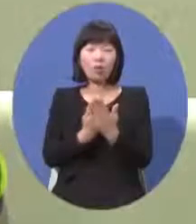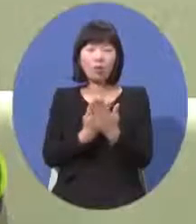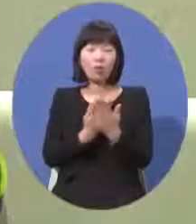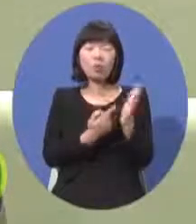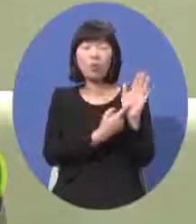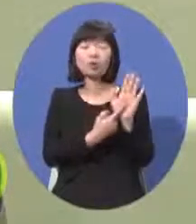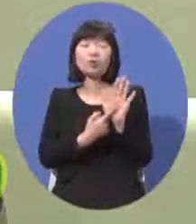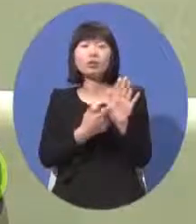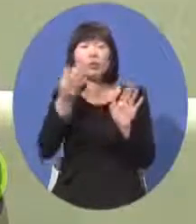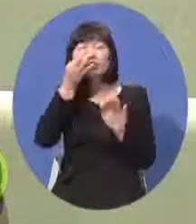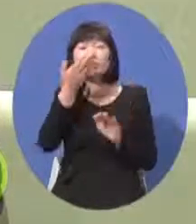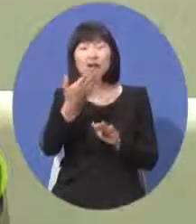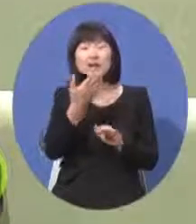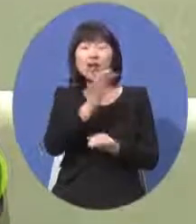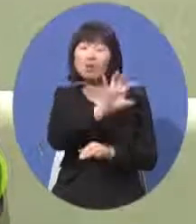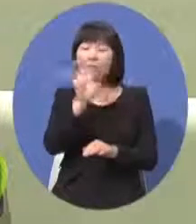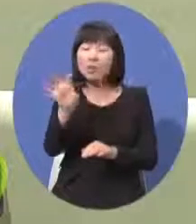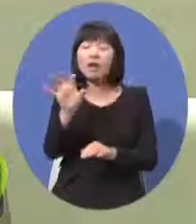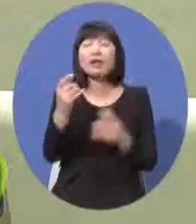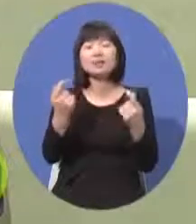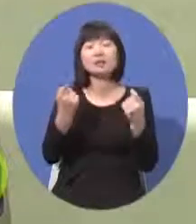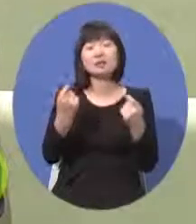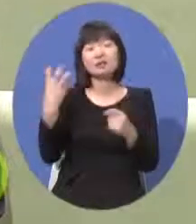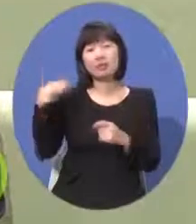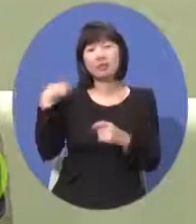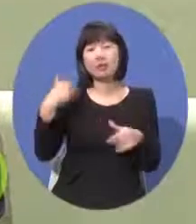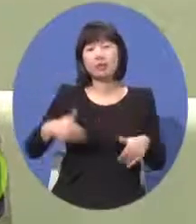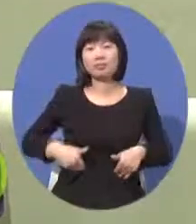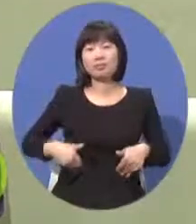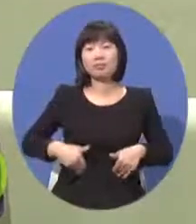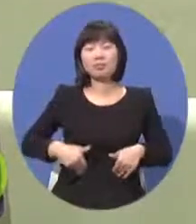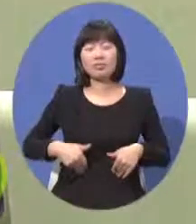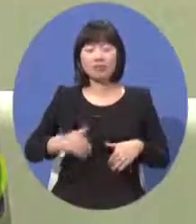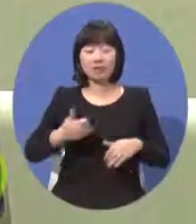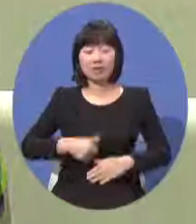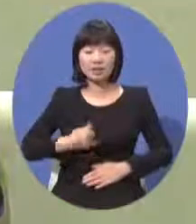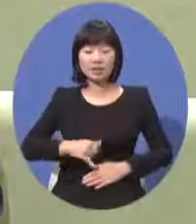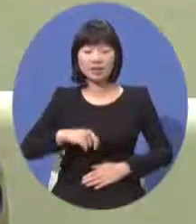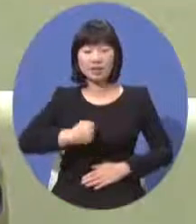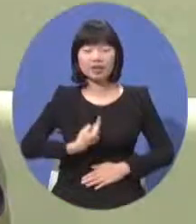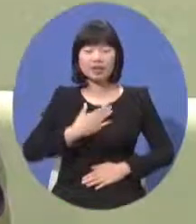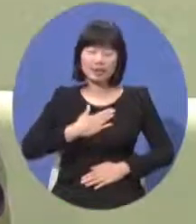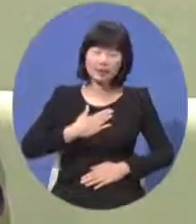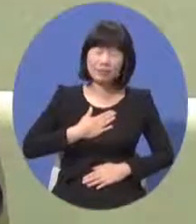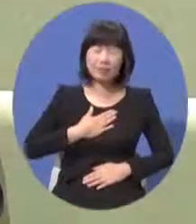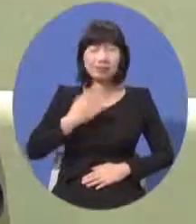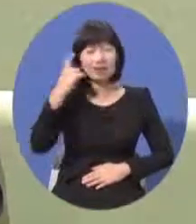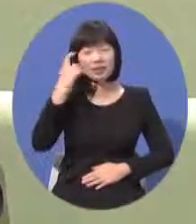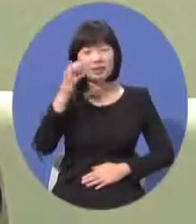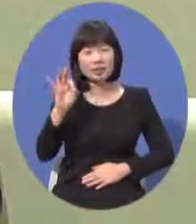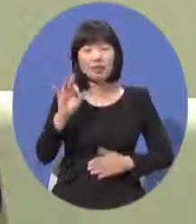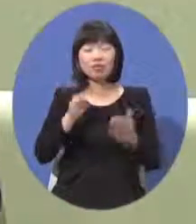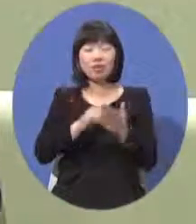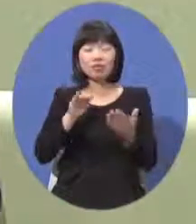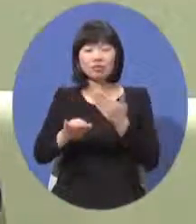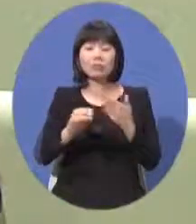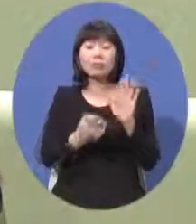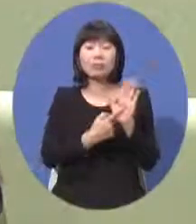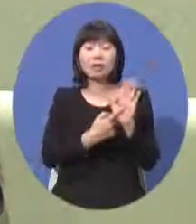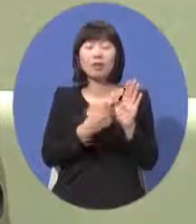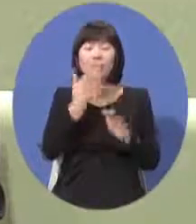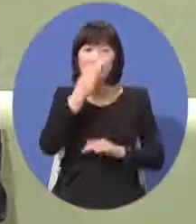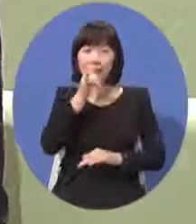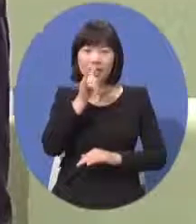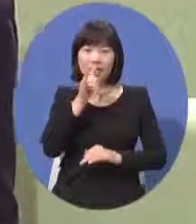그런 거울의 역할을 해줘야 됩니다. 네. 그래서 아이가 자기 감정을 인식하고 인식해야지 그 다음에 표현할 수가 있게 되거든요.